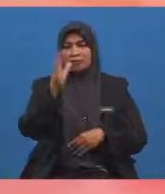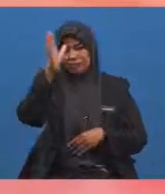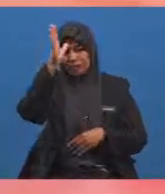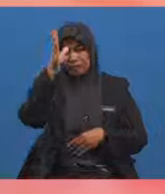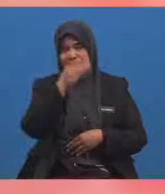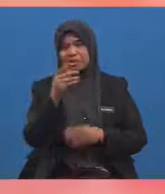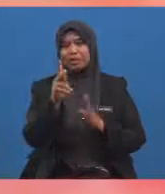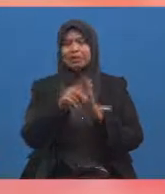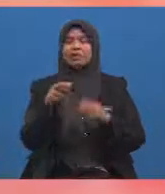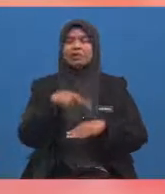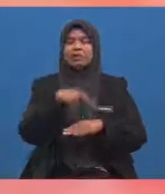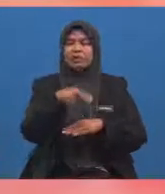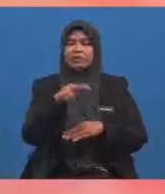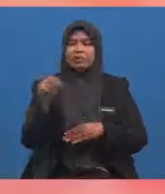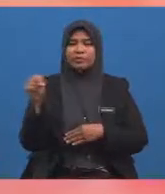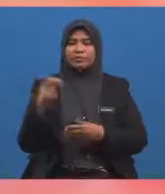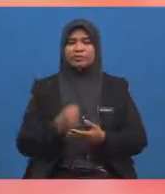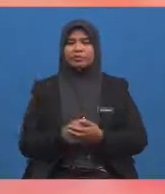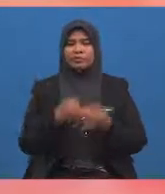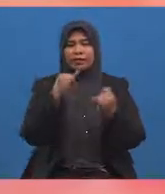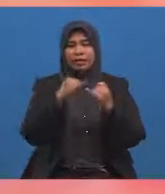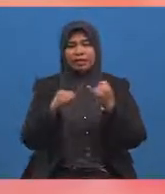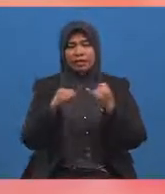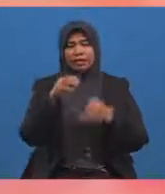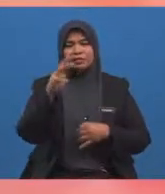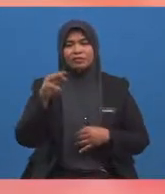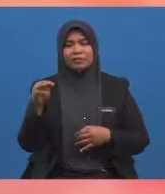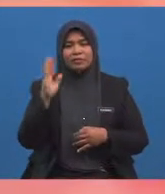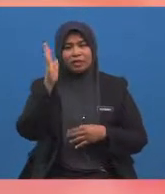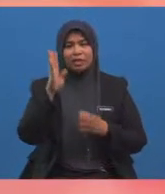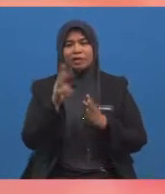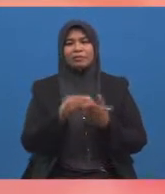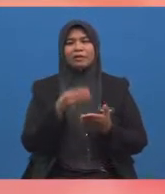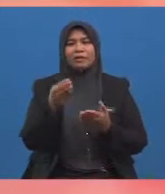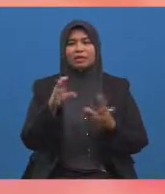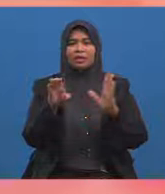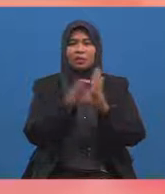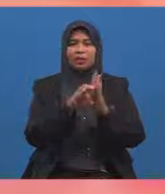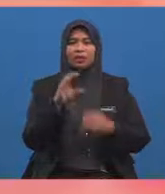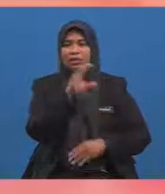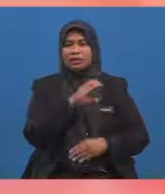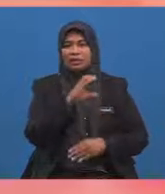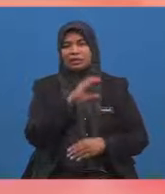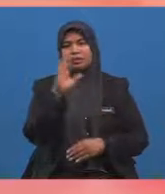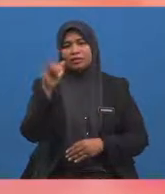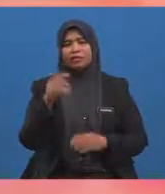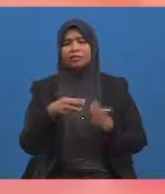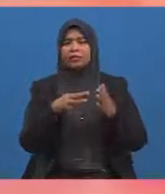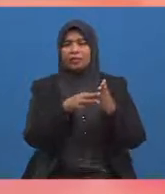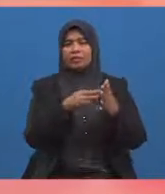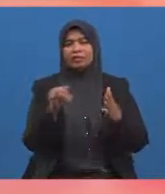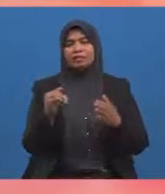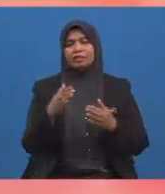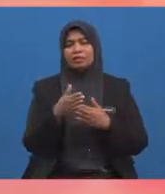keturunan. Akhir sekali, murid-murid akan dapat memberi contoh ciri-ciri yang diwarisi oleh